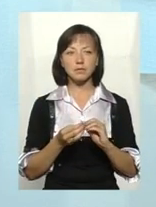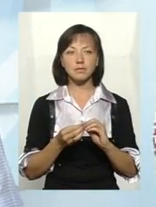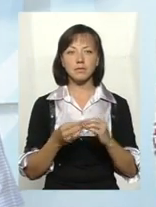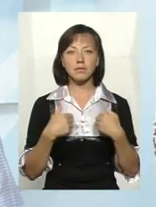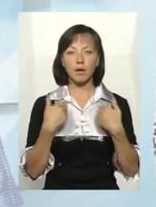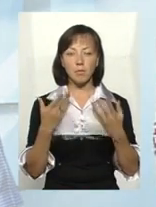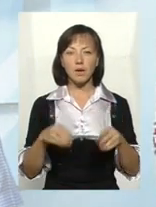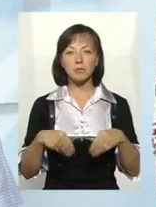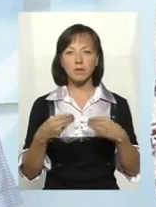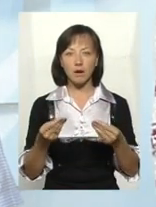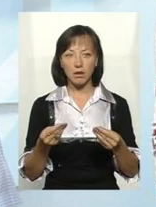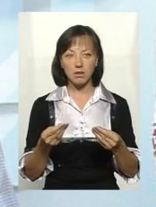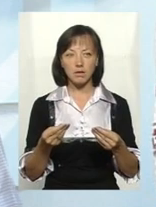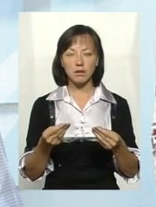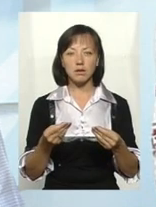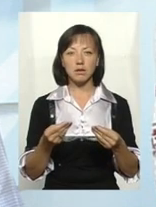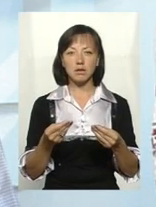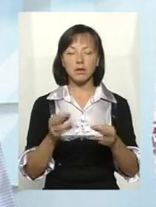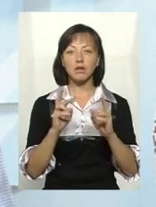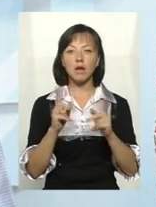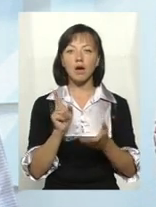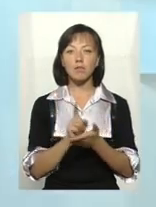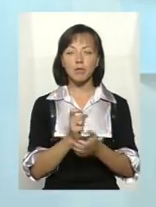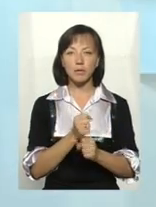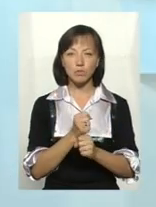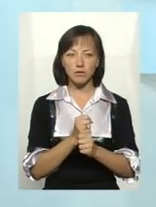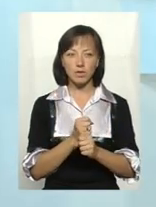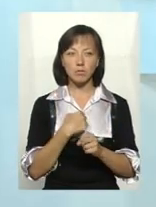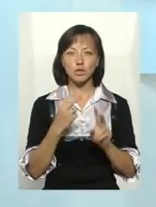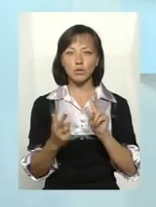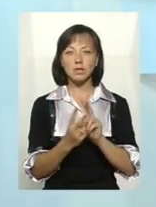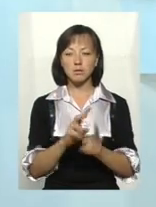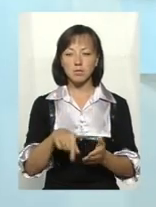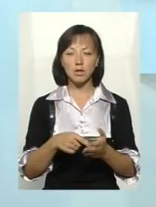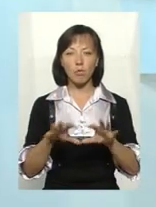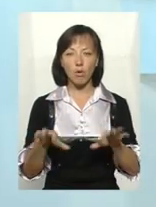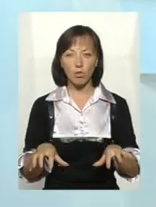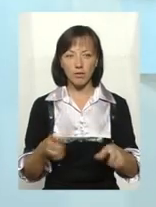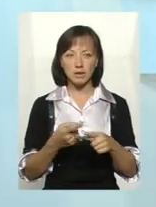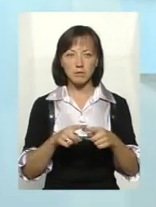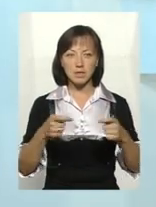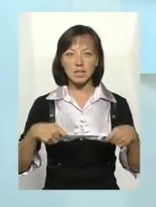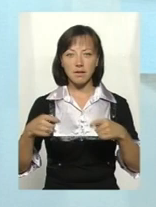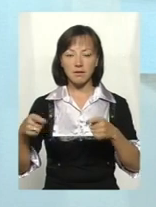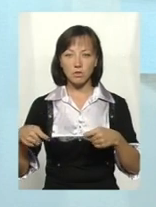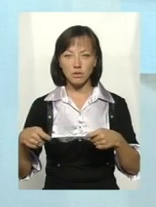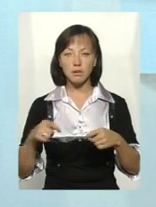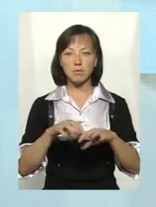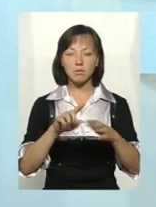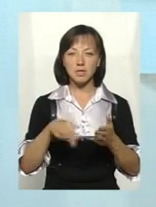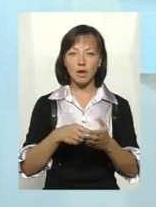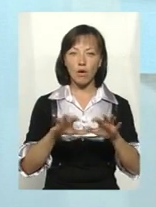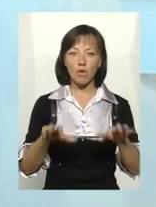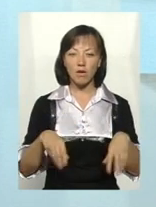їм дали, що, дороговказ, як вони мають працювати. Ми зустрілися з міським головою, з завідувачем і міський голова.